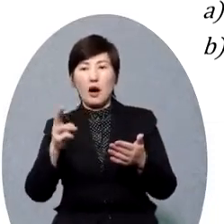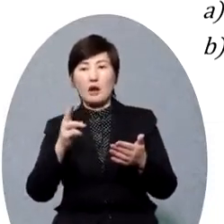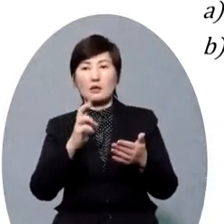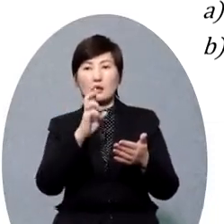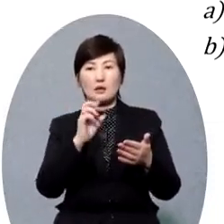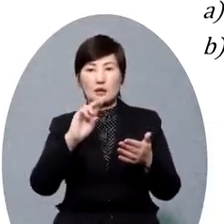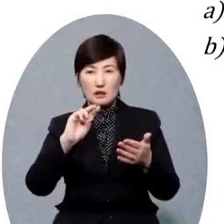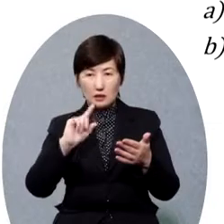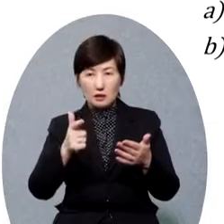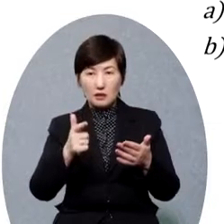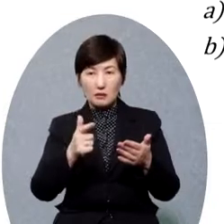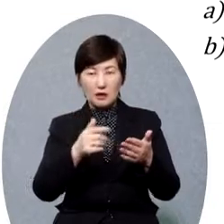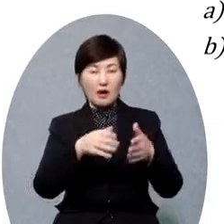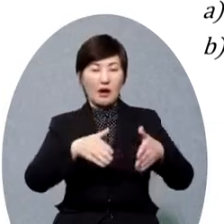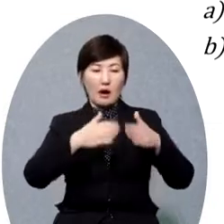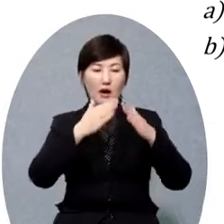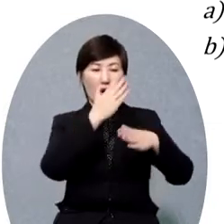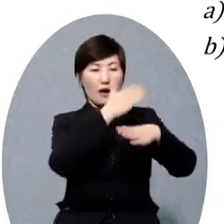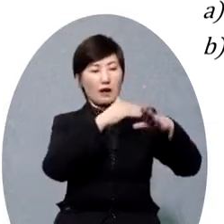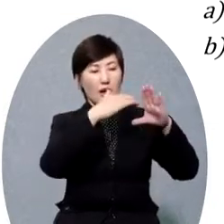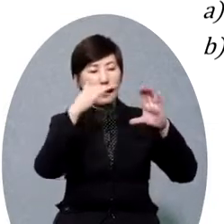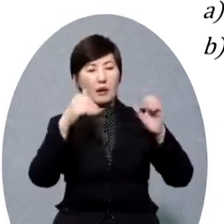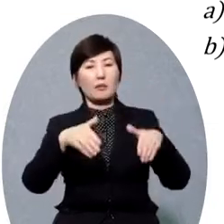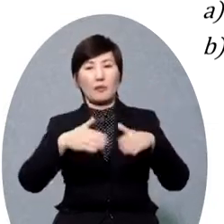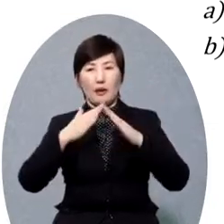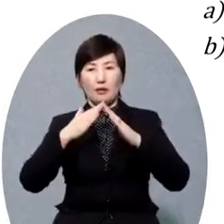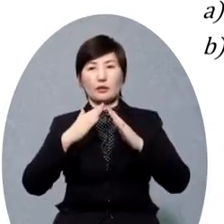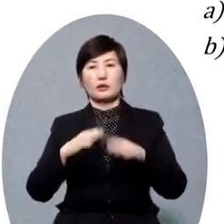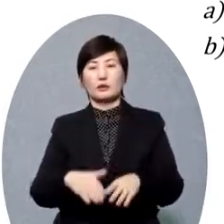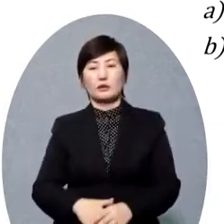ба налалтаар шулууны тэгштгэл бичиж график байгуул.